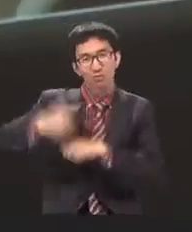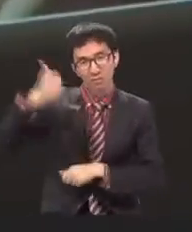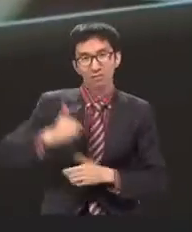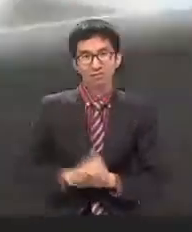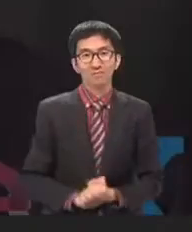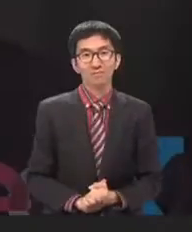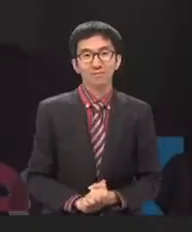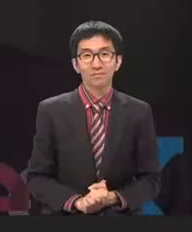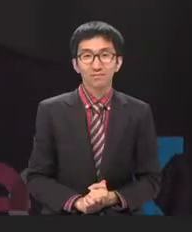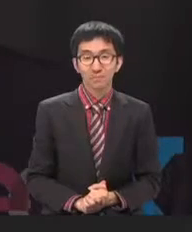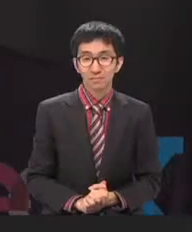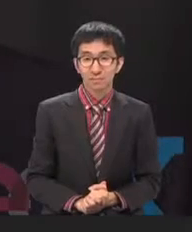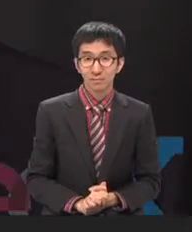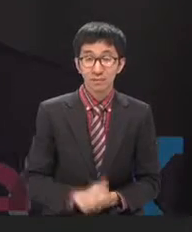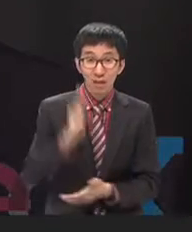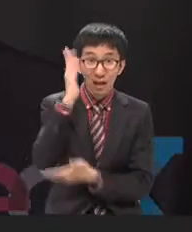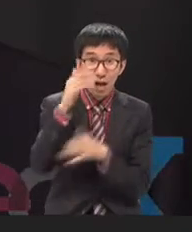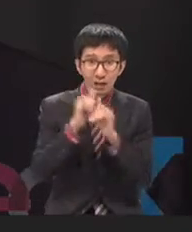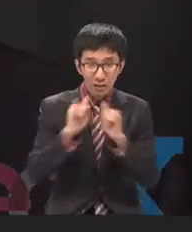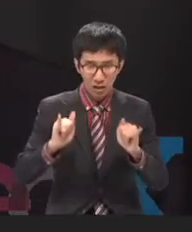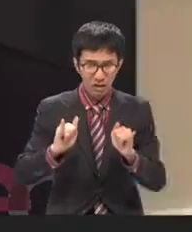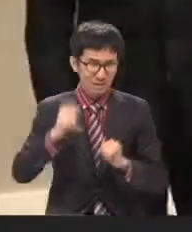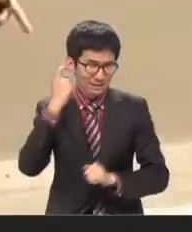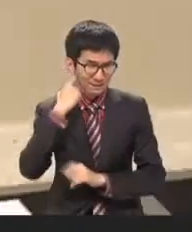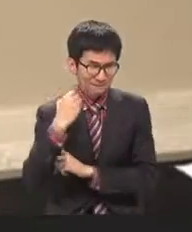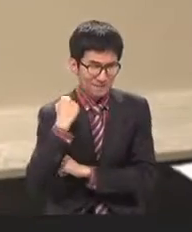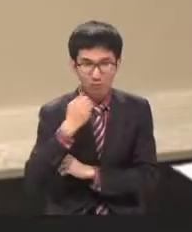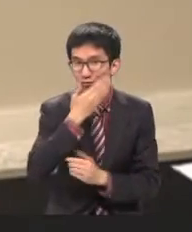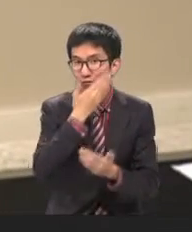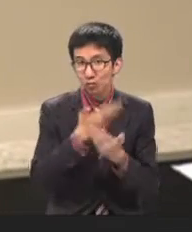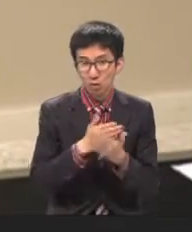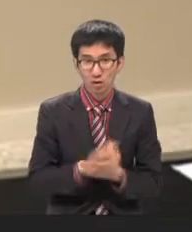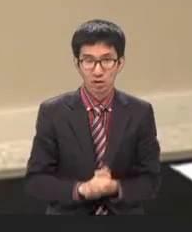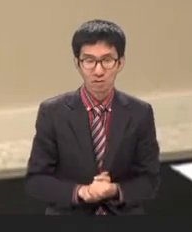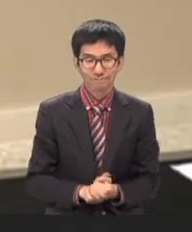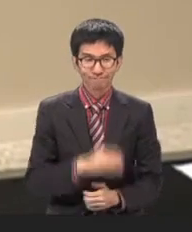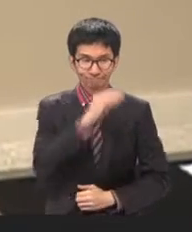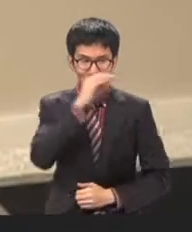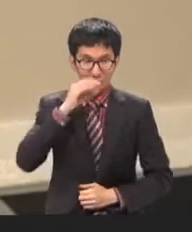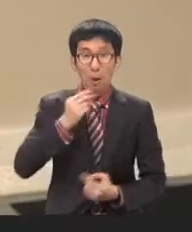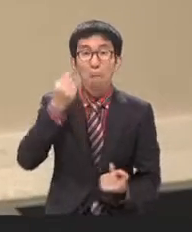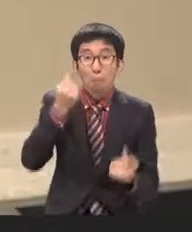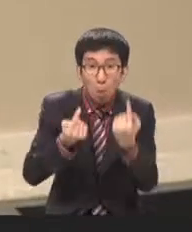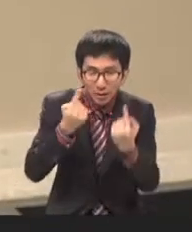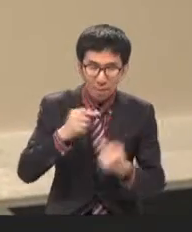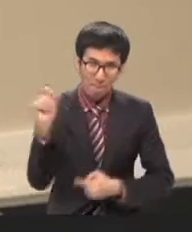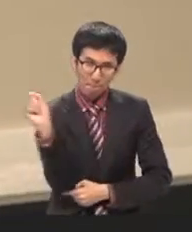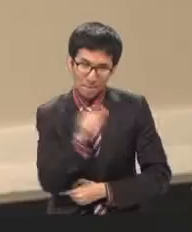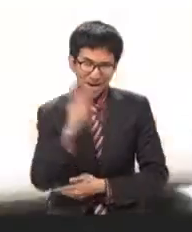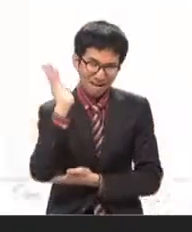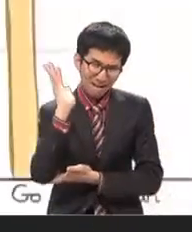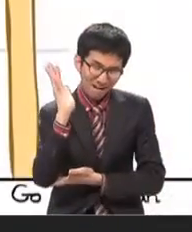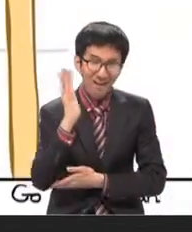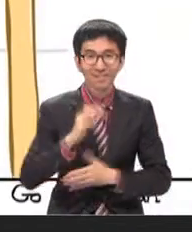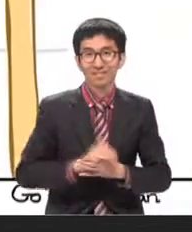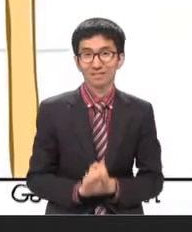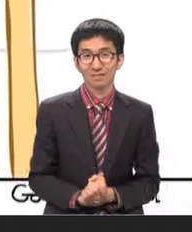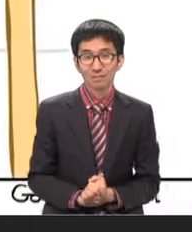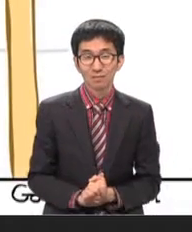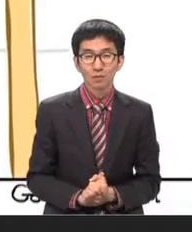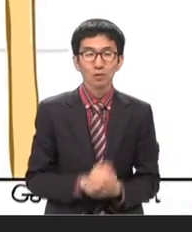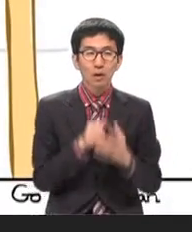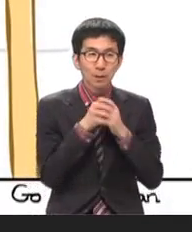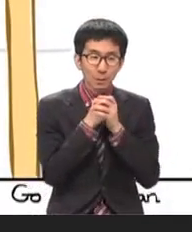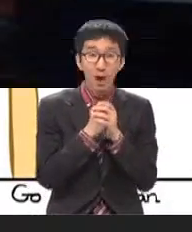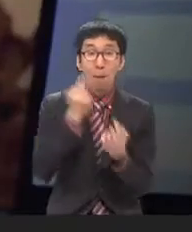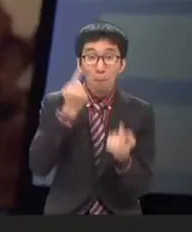높습니다. 강사의 존재감도 중요합니다. 지나치게 점잖은 것보다는 빠르고 열정적인 말투가,